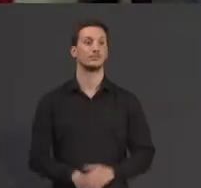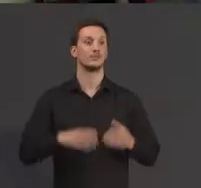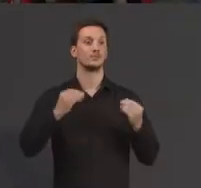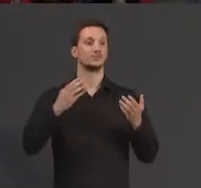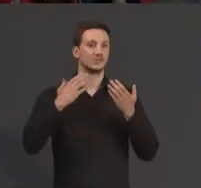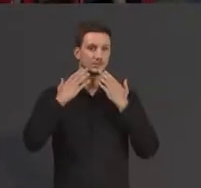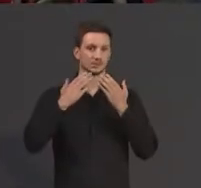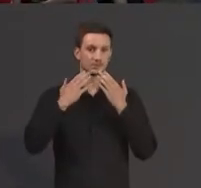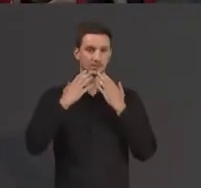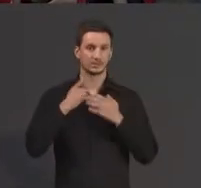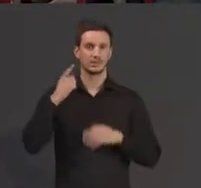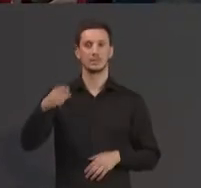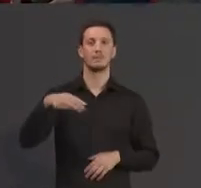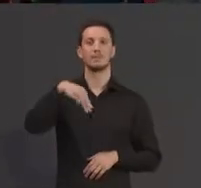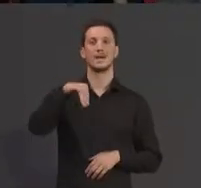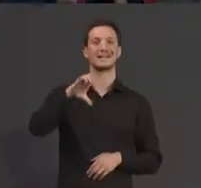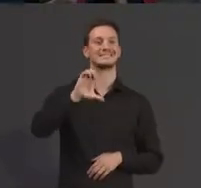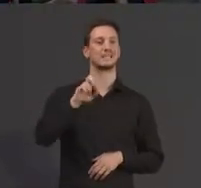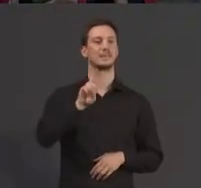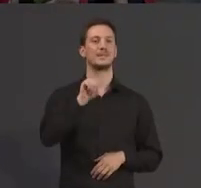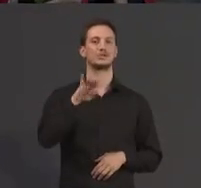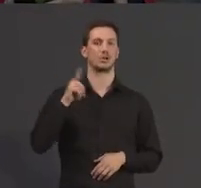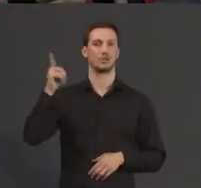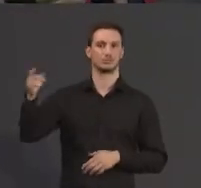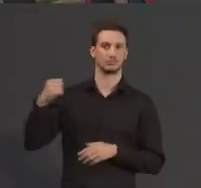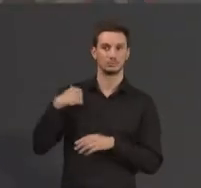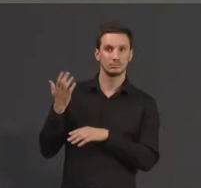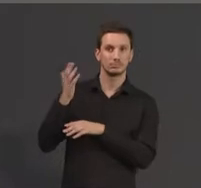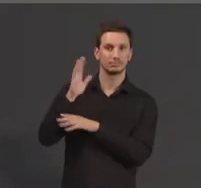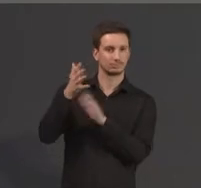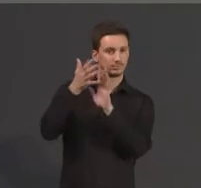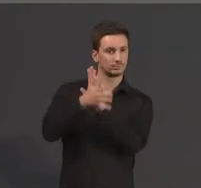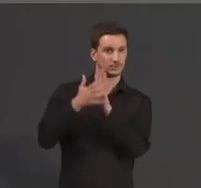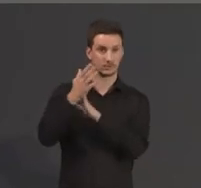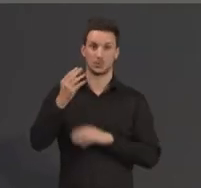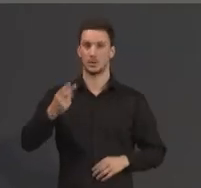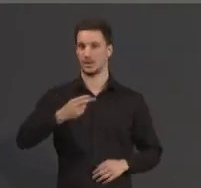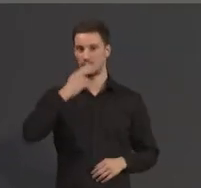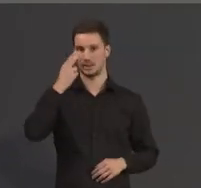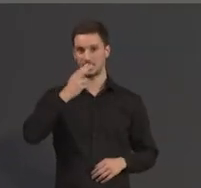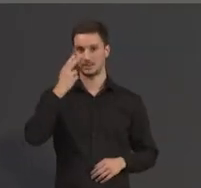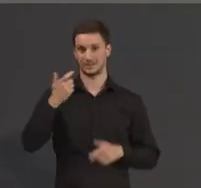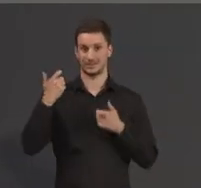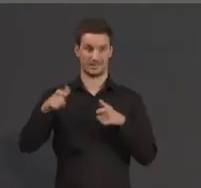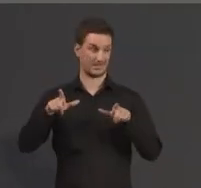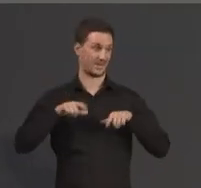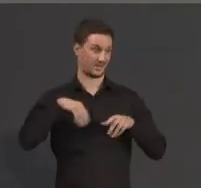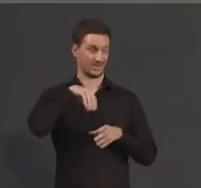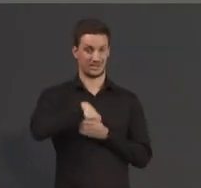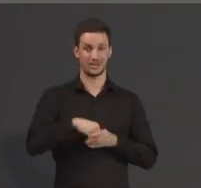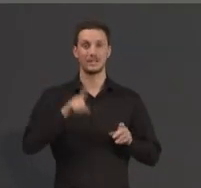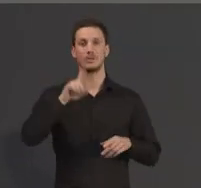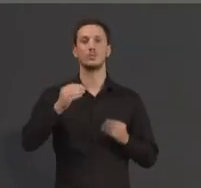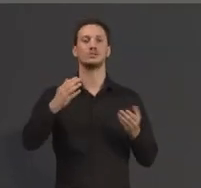Moltes gràcies a la Mercè Vintró per la seva lliçó interessant, molt interessant de graduació. I també